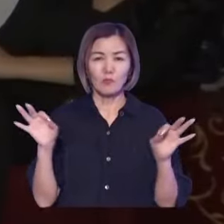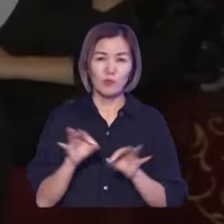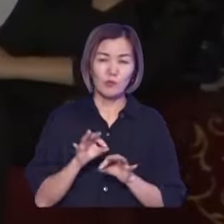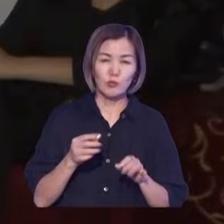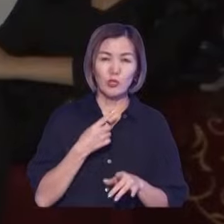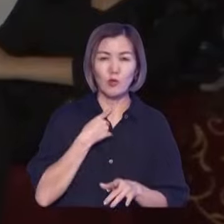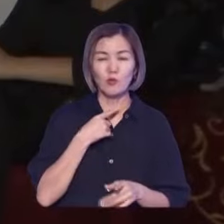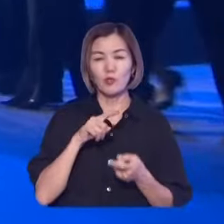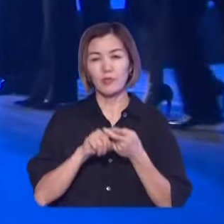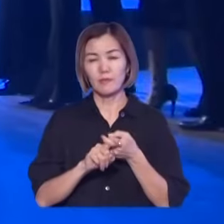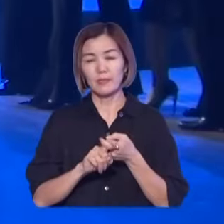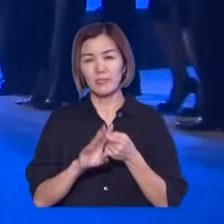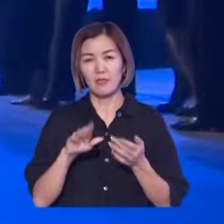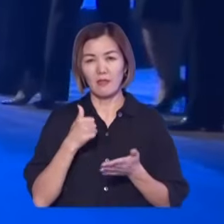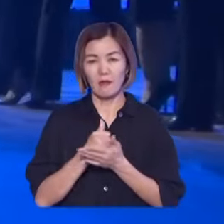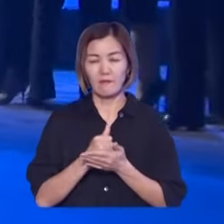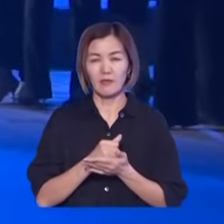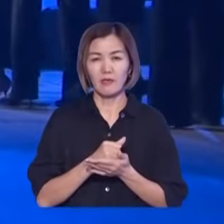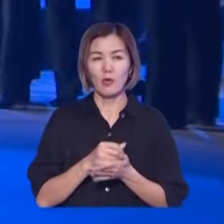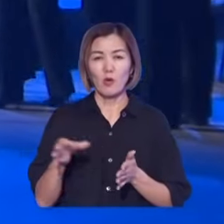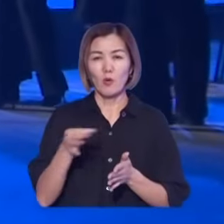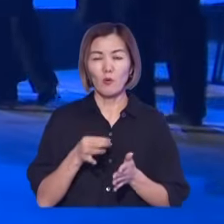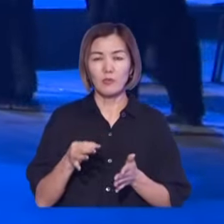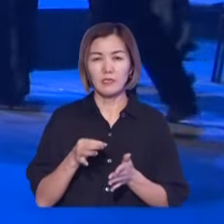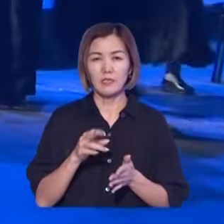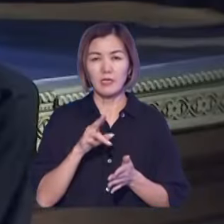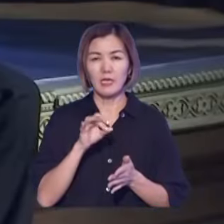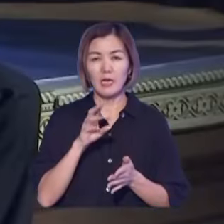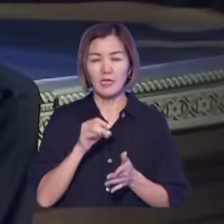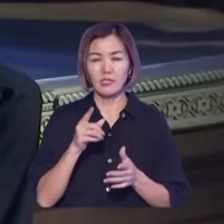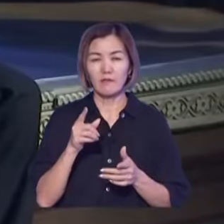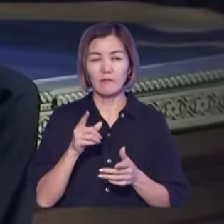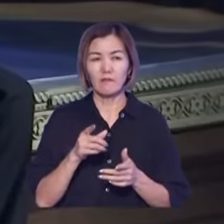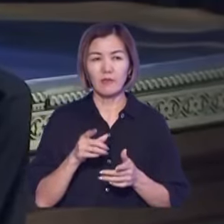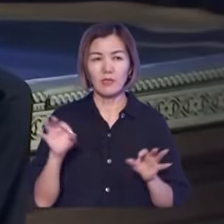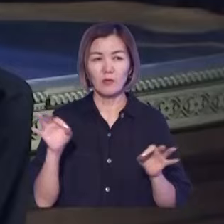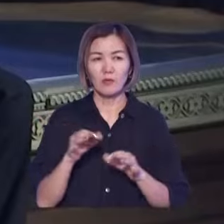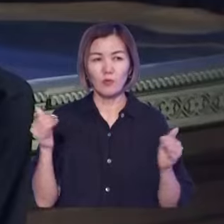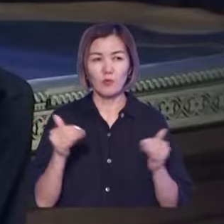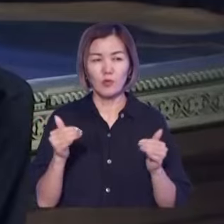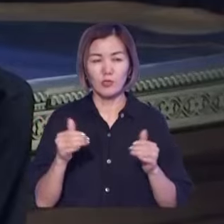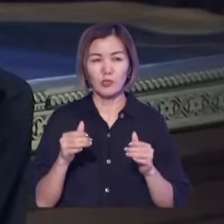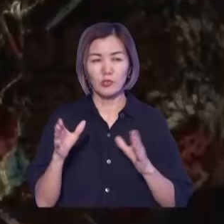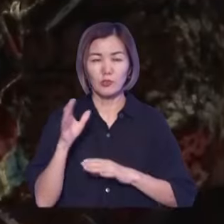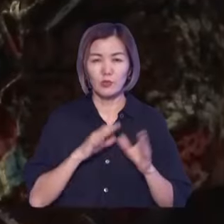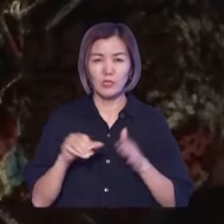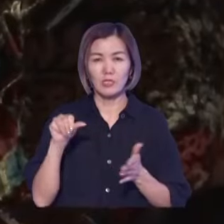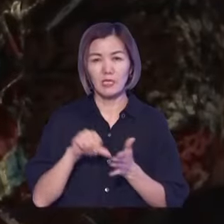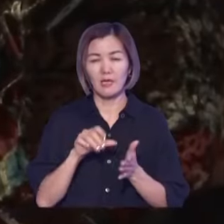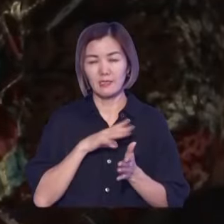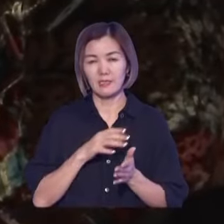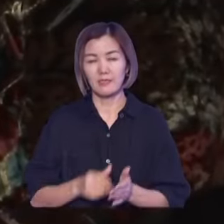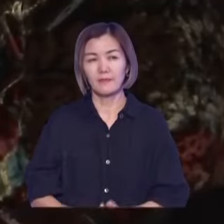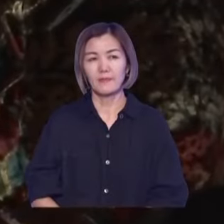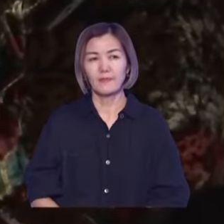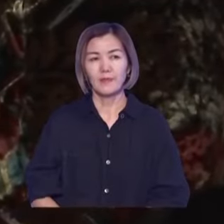үнмен дыбысқа негізделет. Облыстық Дәнеш Рақышев атындағы филармония әртістері мен Қанабек Байсейітов саз колледжінің студенттері спектакльді